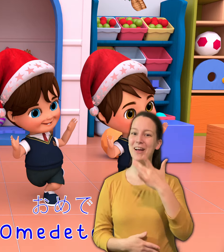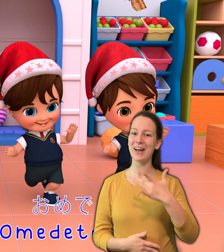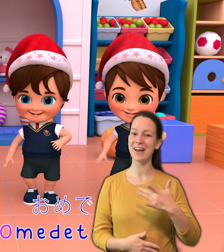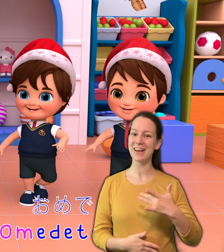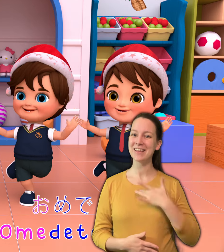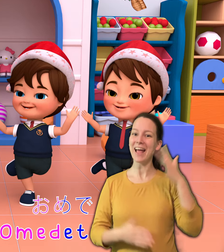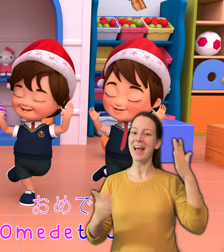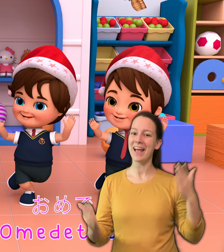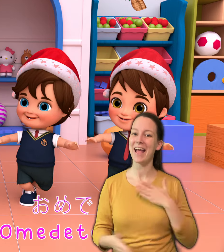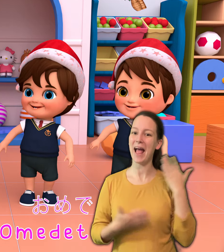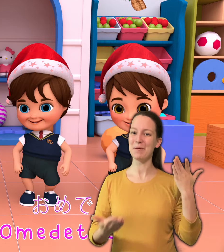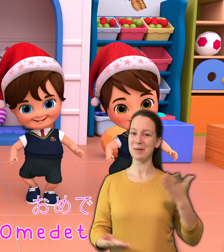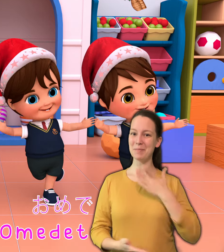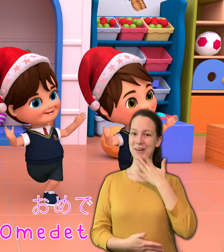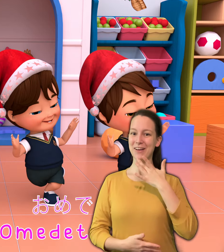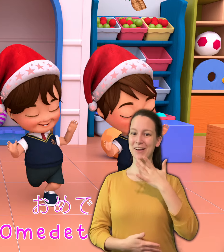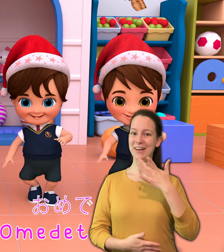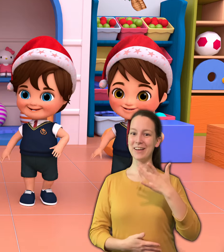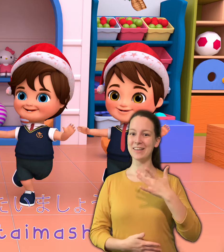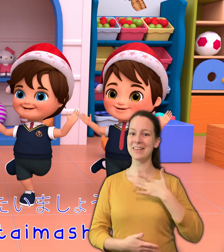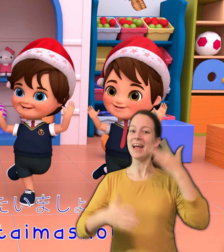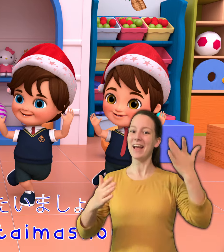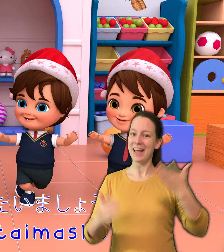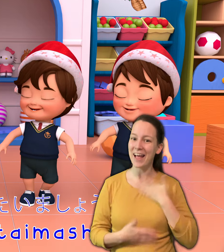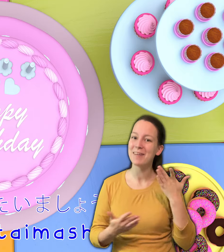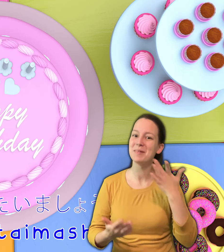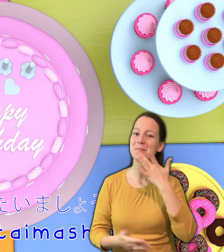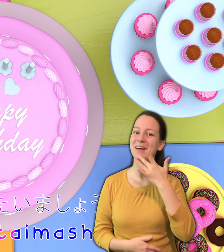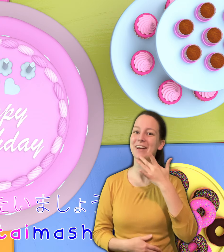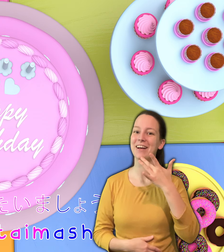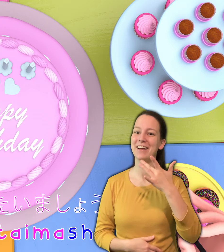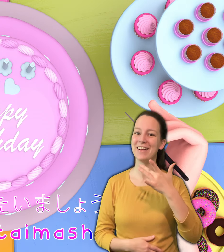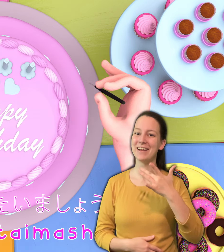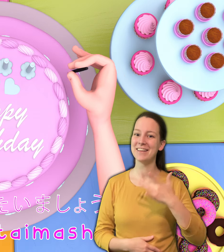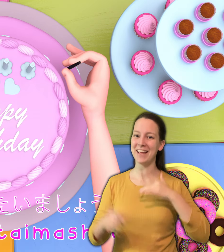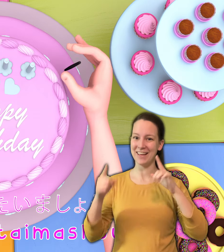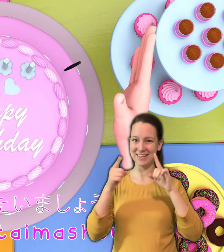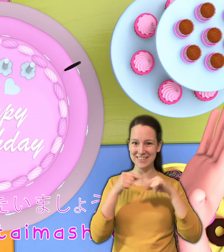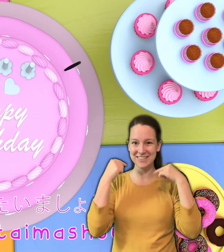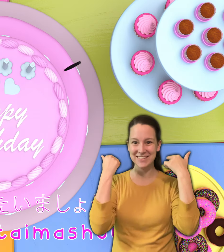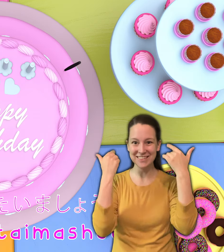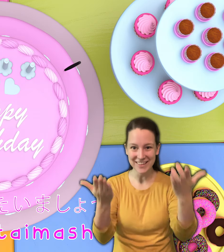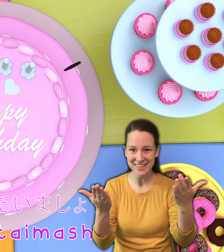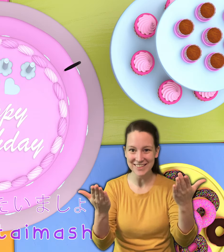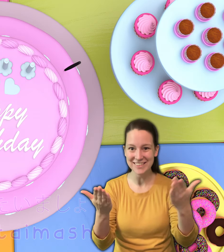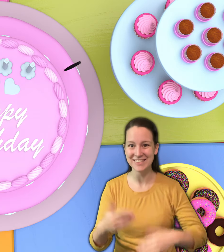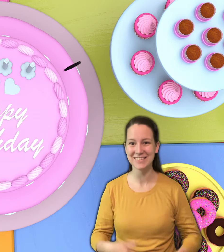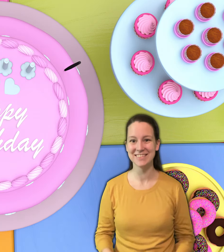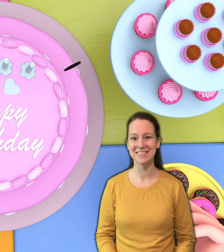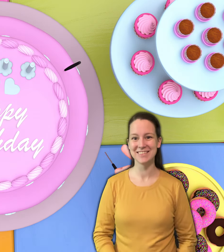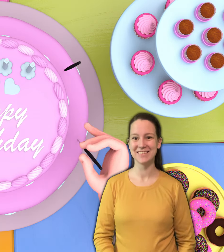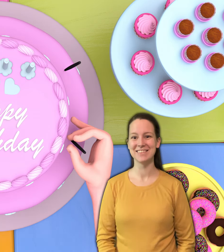誕生日おめでとう歌を歌えましょう